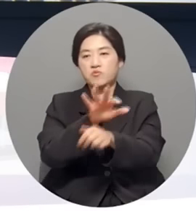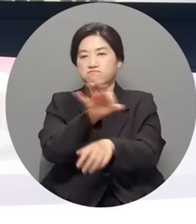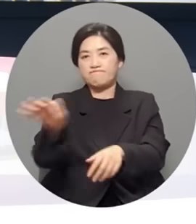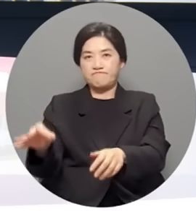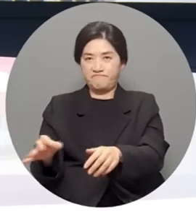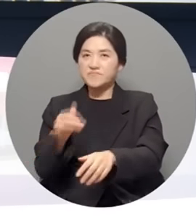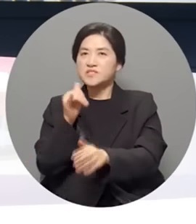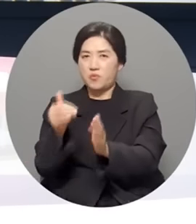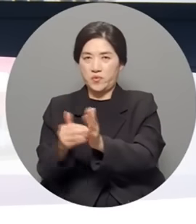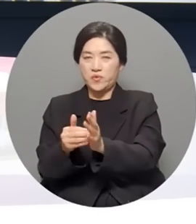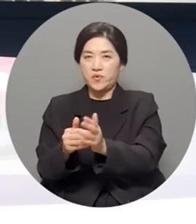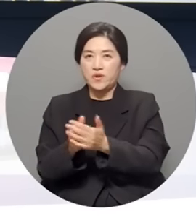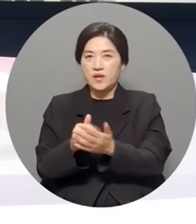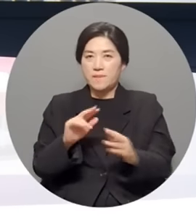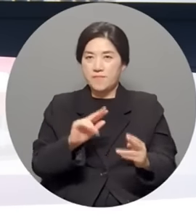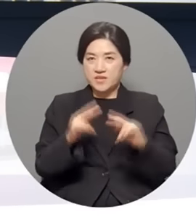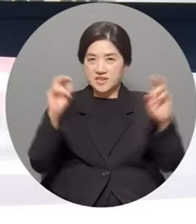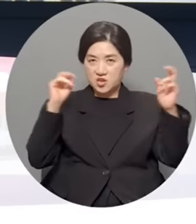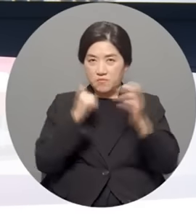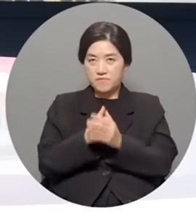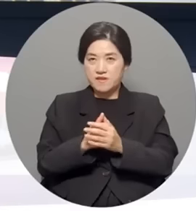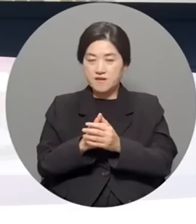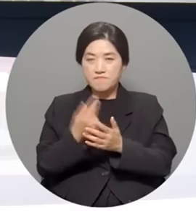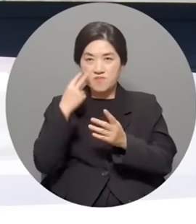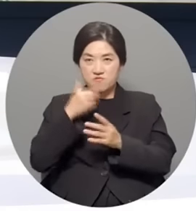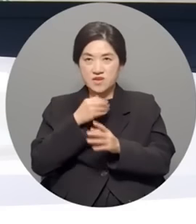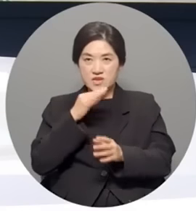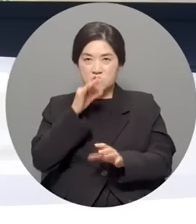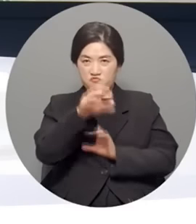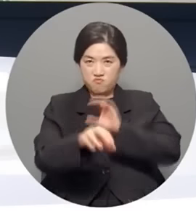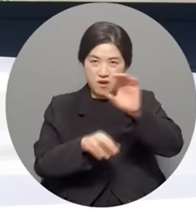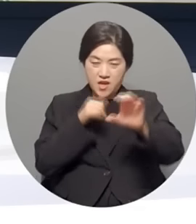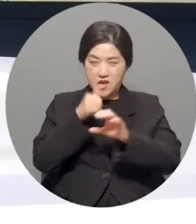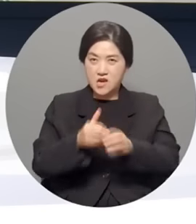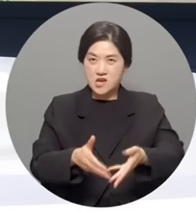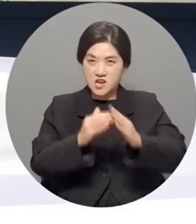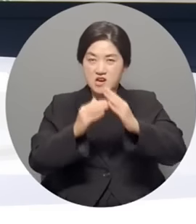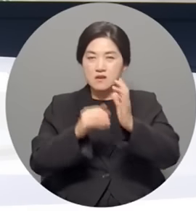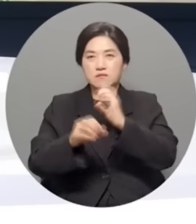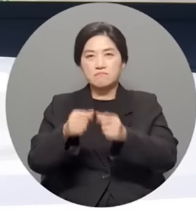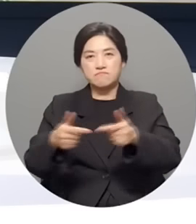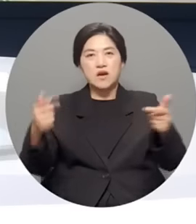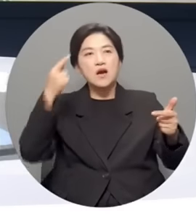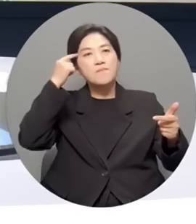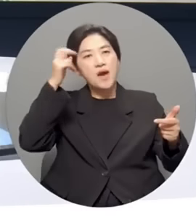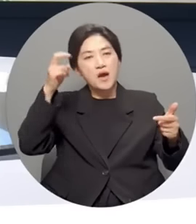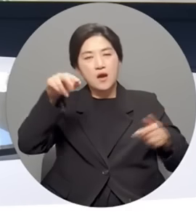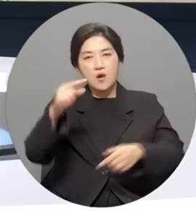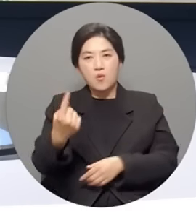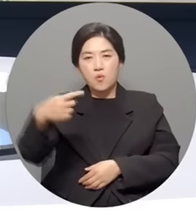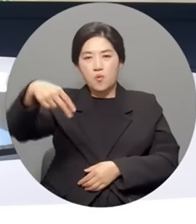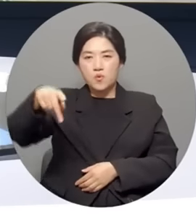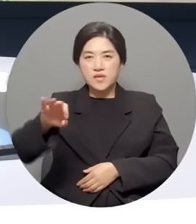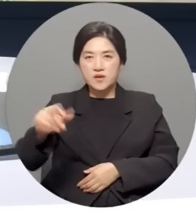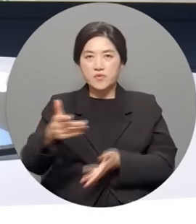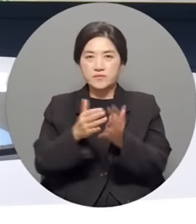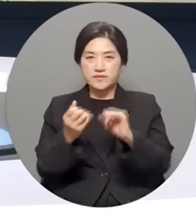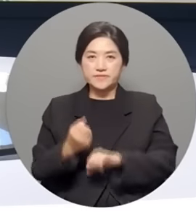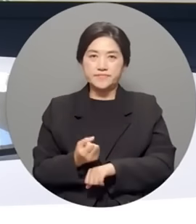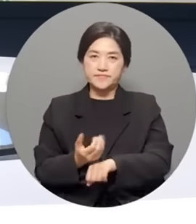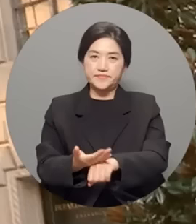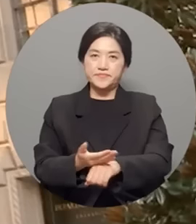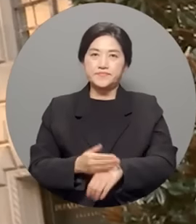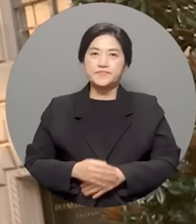받게 됐는데요. 반도체 기업들의 공격적인 미국 투자는 앞으로 더 늘어날 것으로 보입니다. 오상현 기자가 보도합니다.